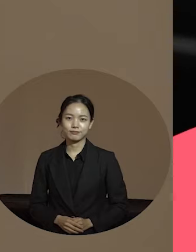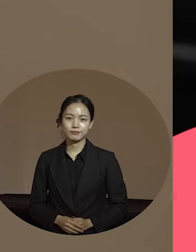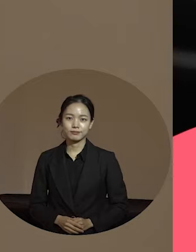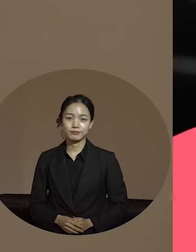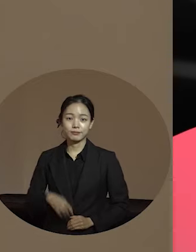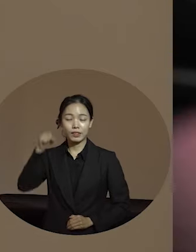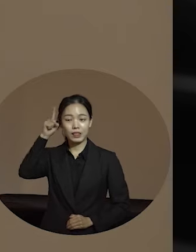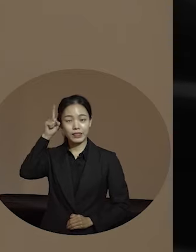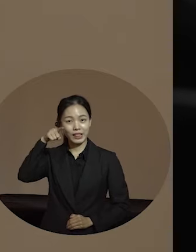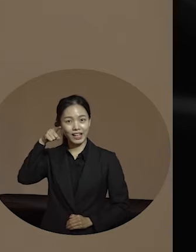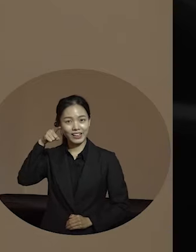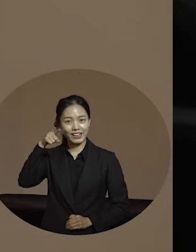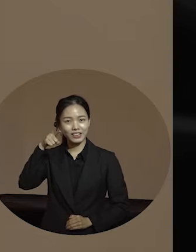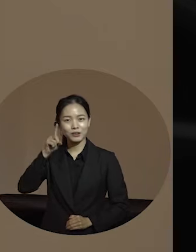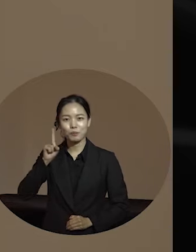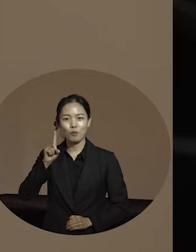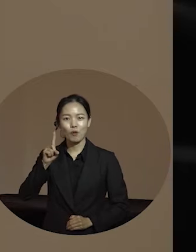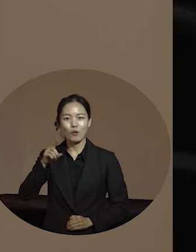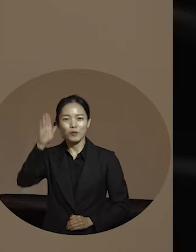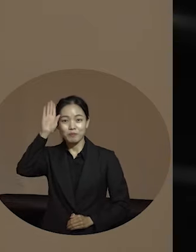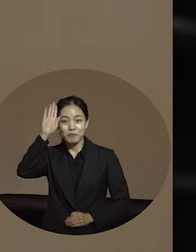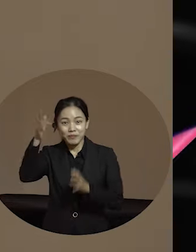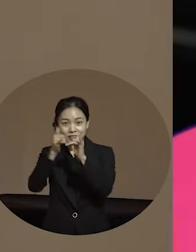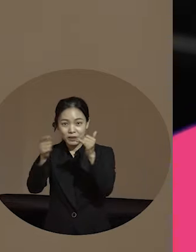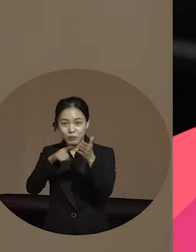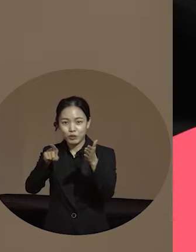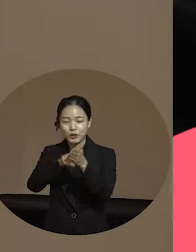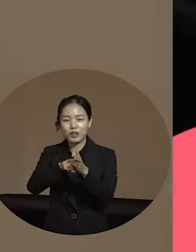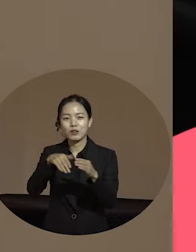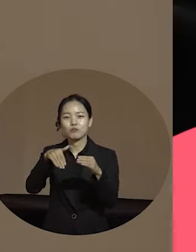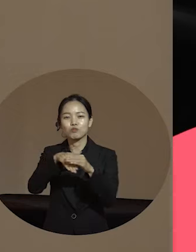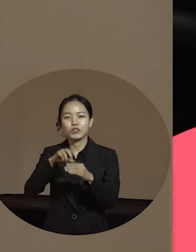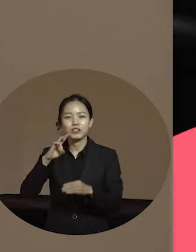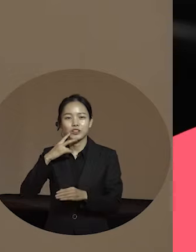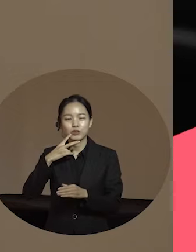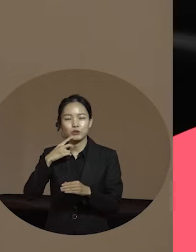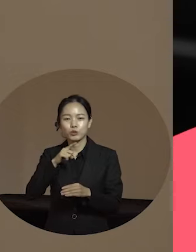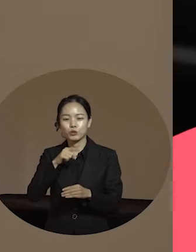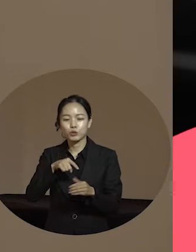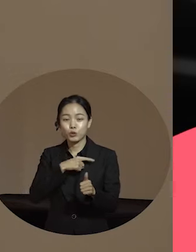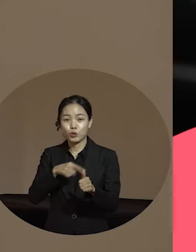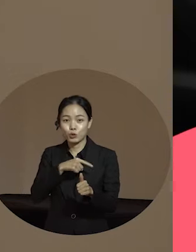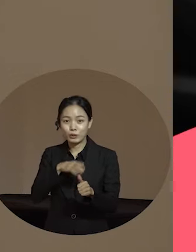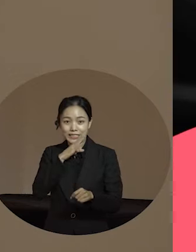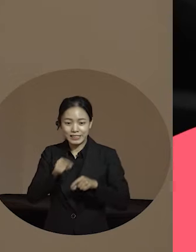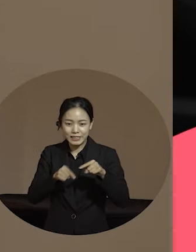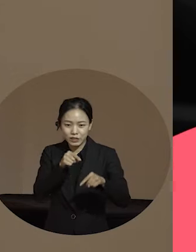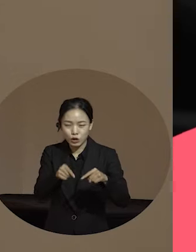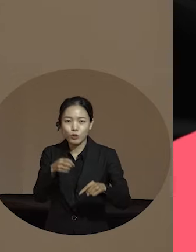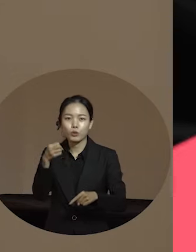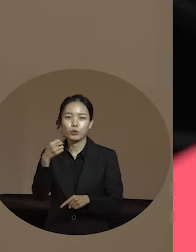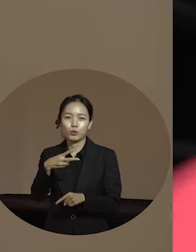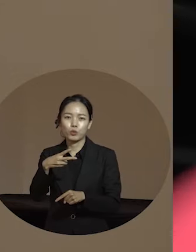대로 내일은 미래 세대를 위한 문화예술 교육 실천과 현장 강화를 주제로